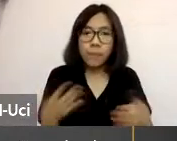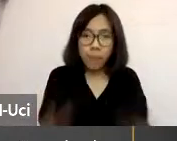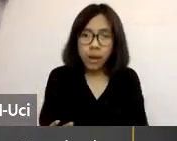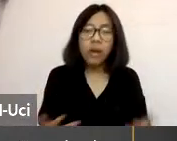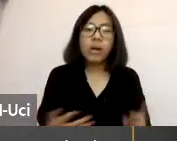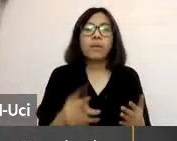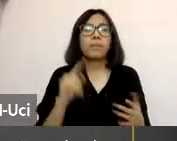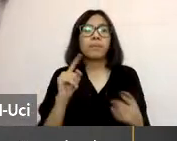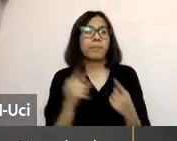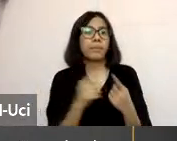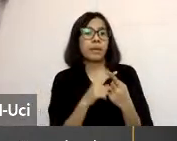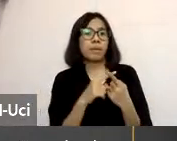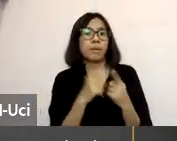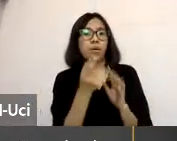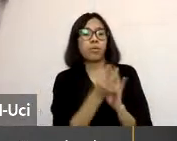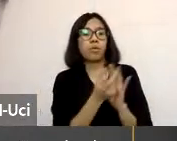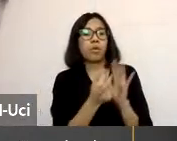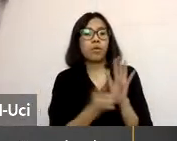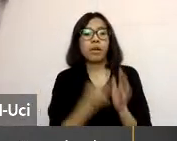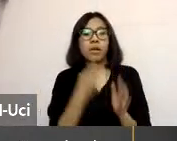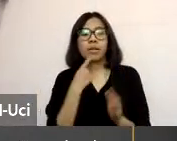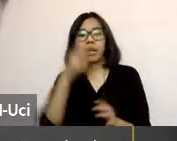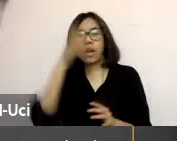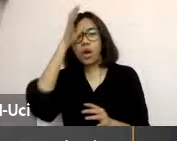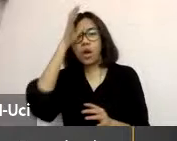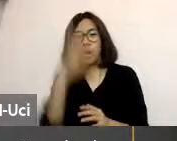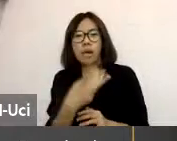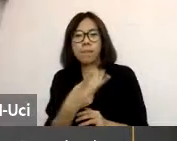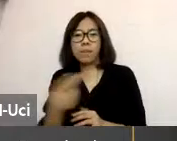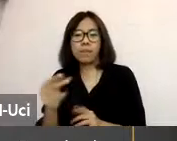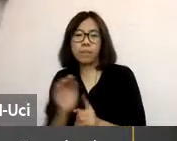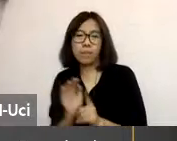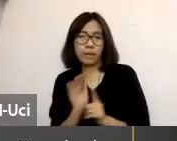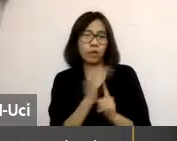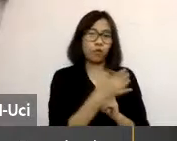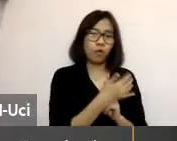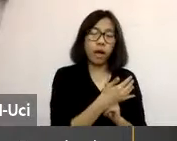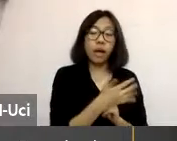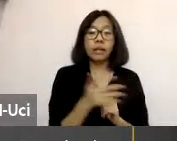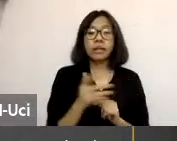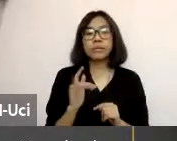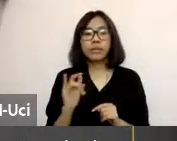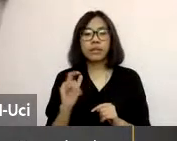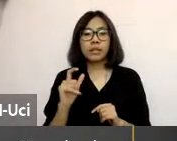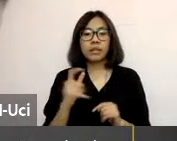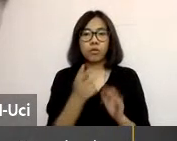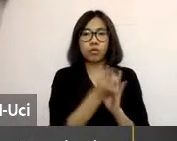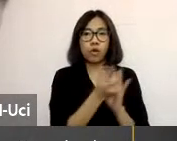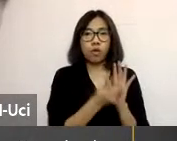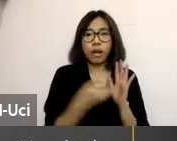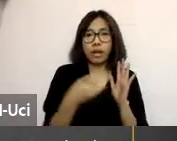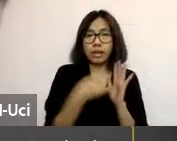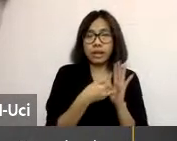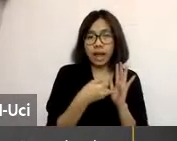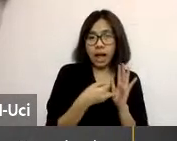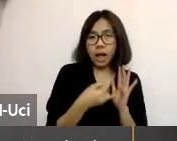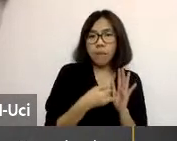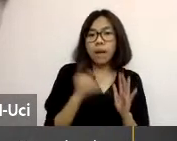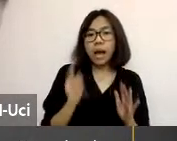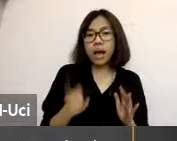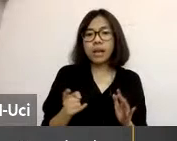adalah undang-undang perlindungan konsumen nah di dalam undang-undang perlindungan konsumen itu ada kewenangan